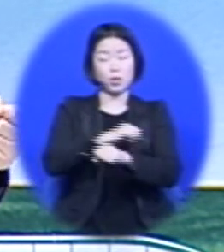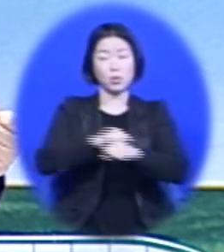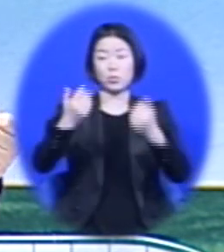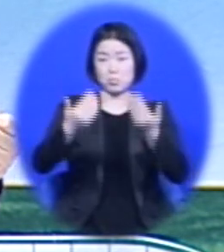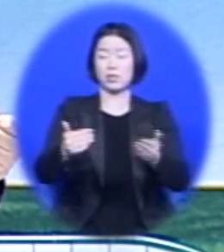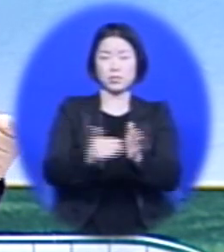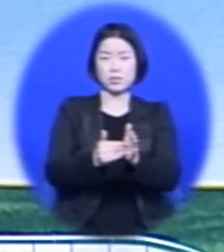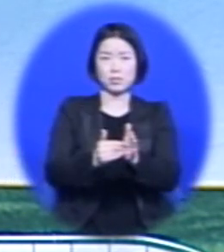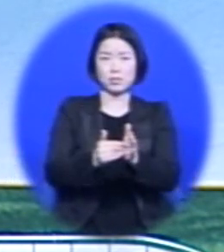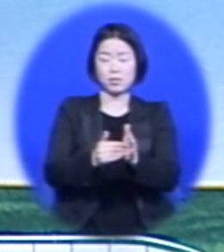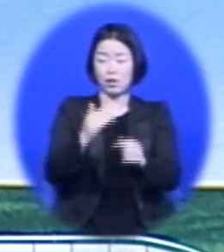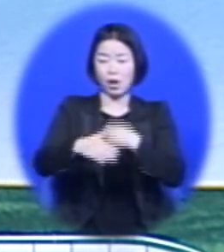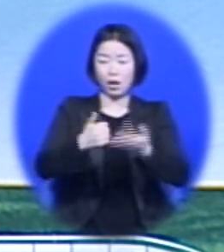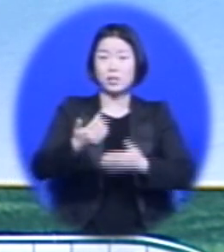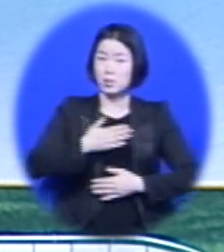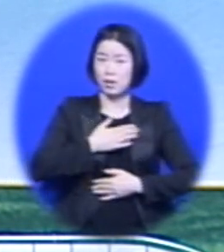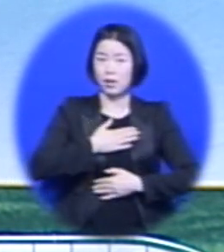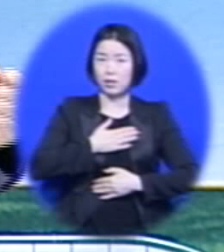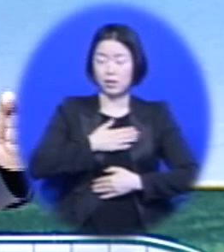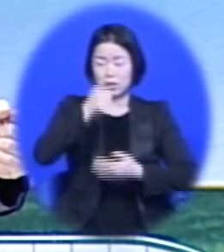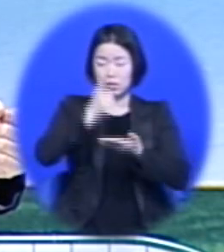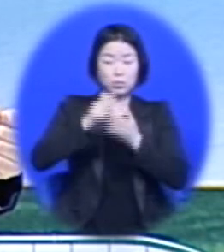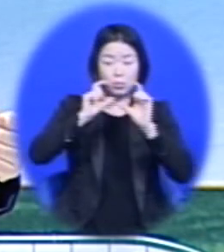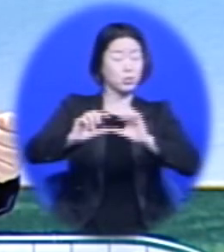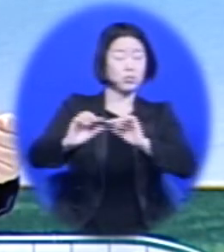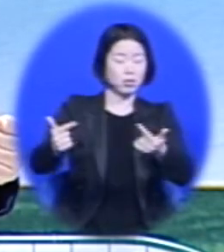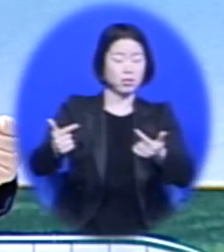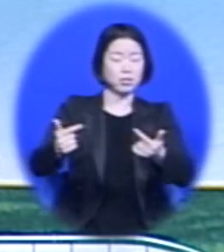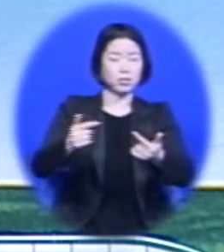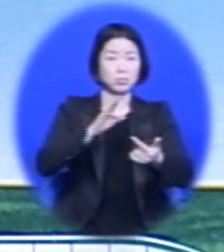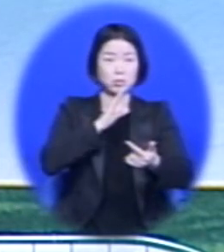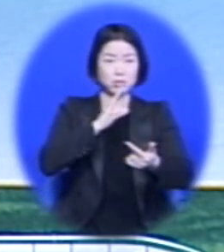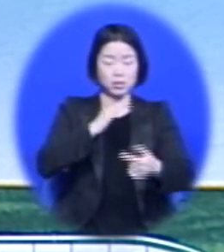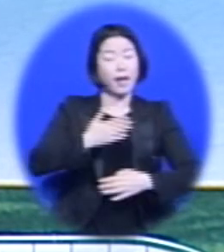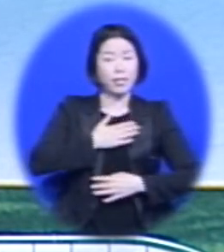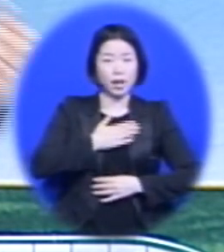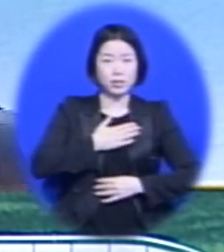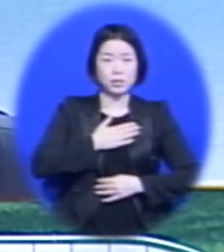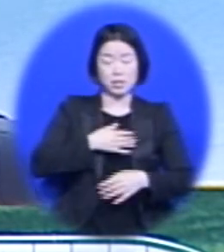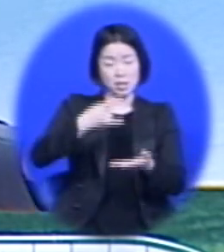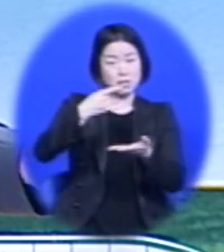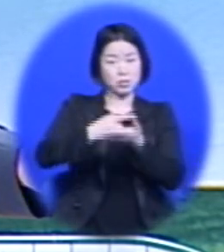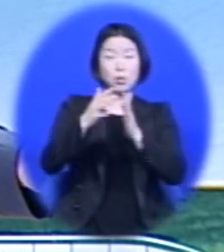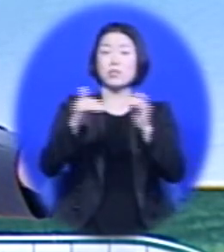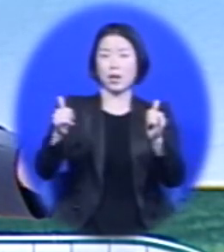용서받았어. 하나님이 나를 정죄하지 않으셔. 나는 의로운